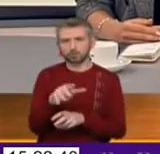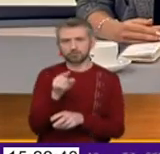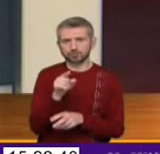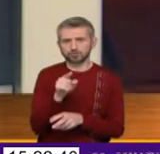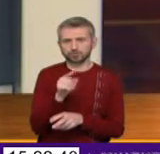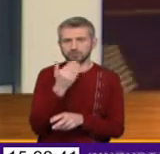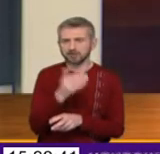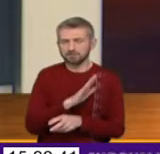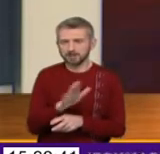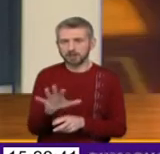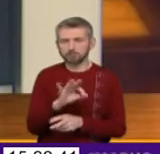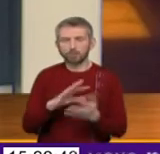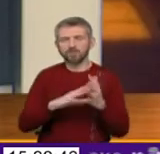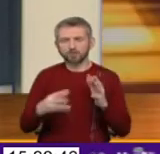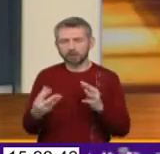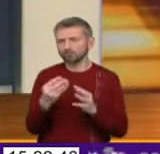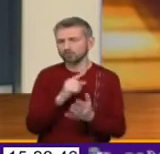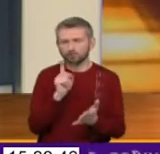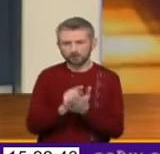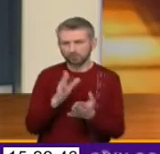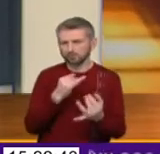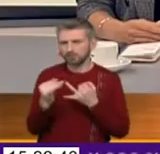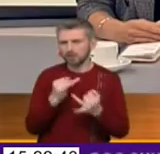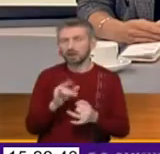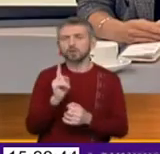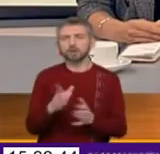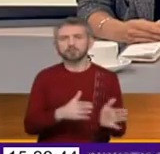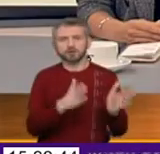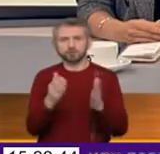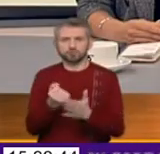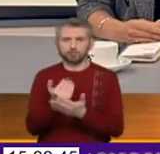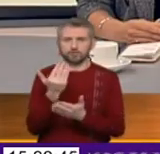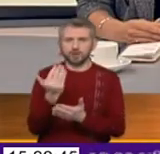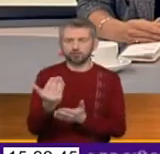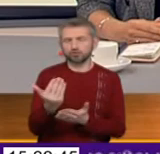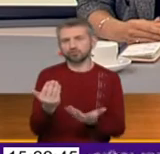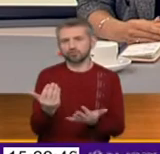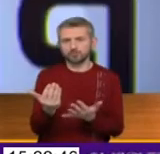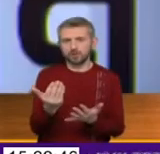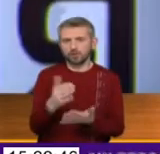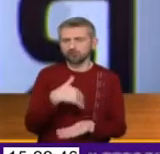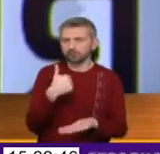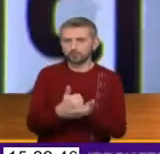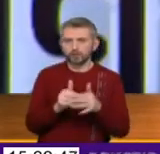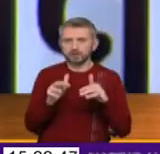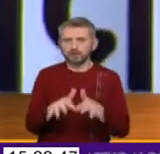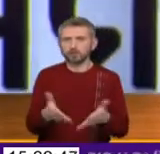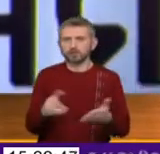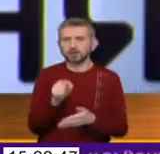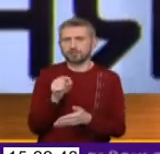спитати, про Виноградар ще ми обов'язково поговоримо, однак перейдемо до вашої такої, ну можна сказати, основної діяльності, яка